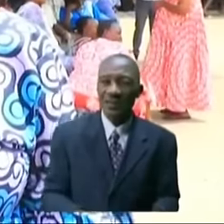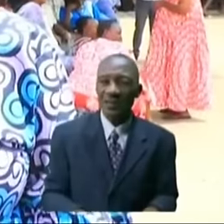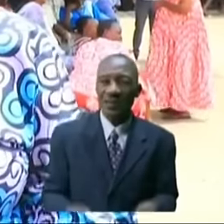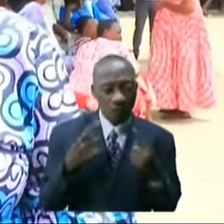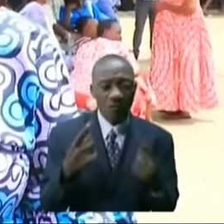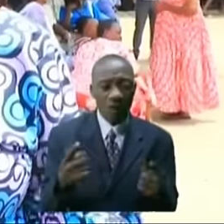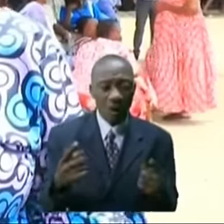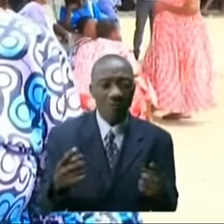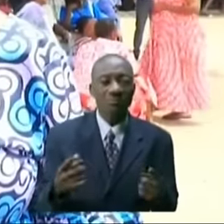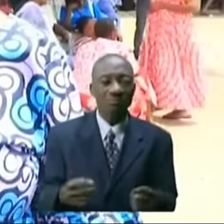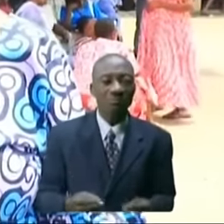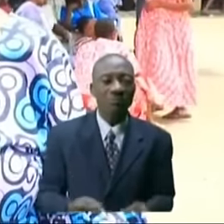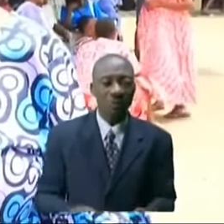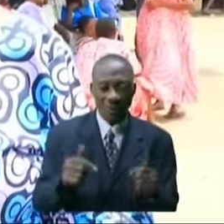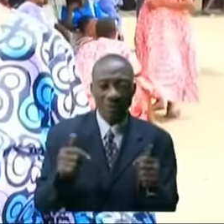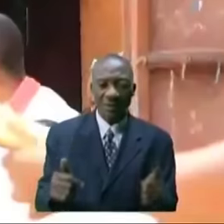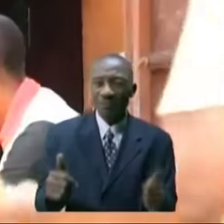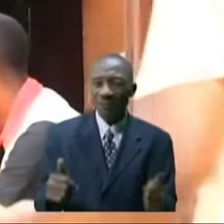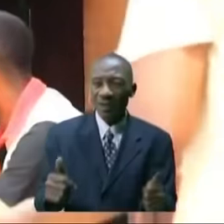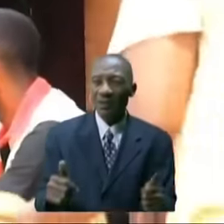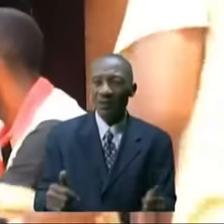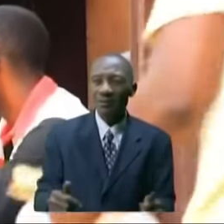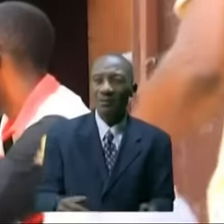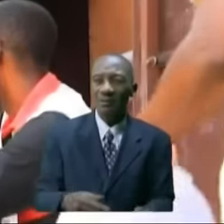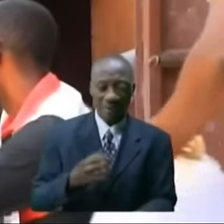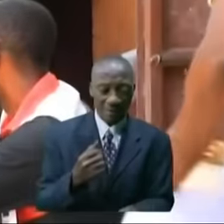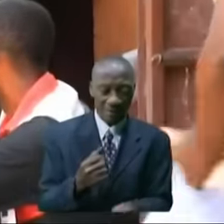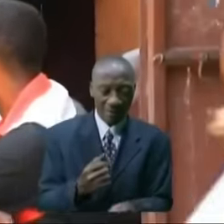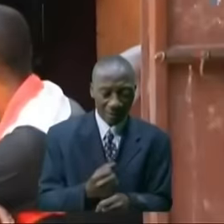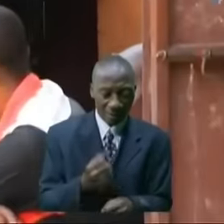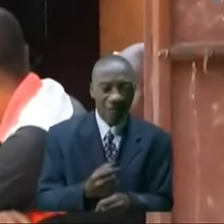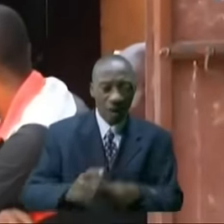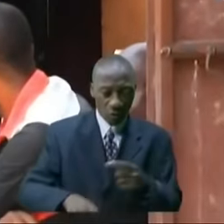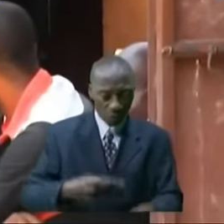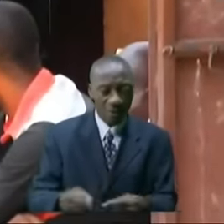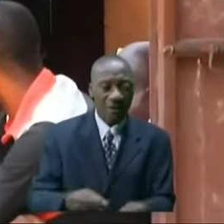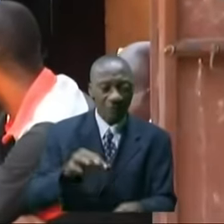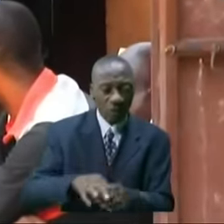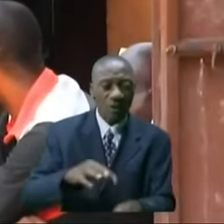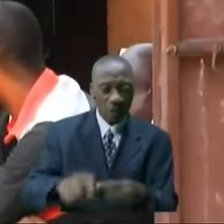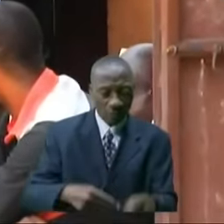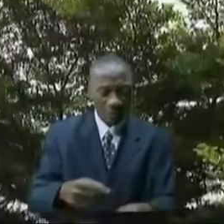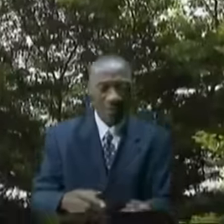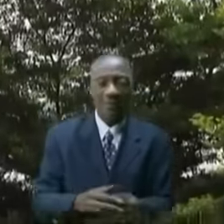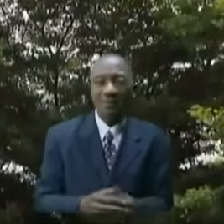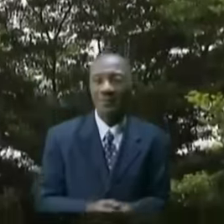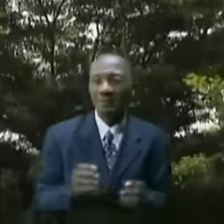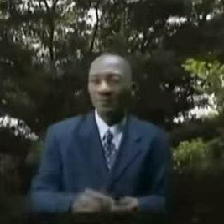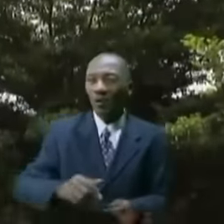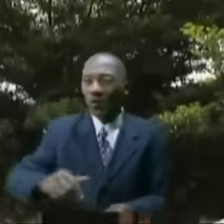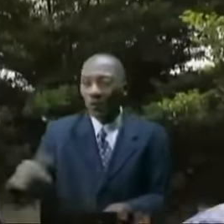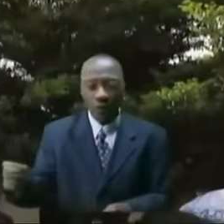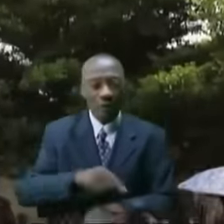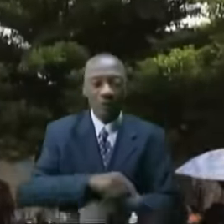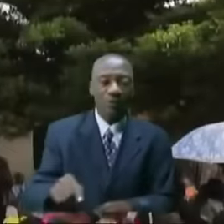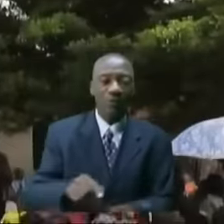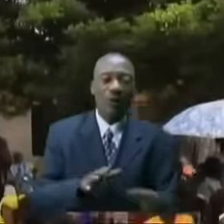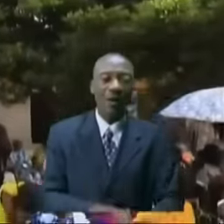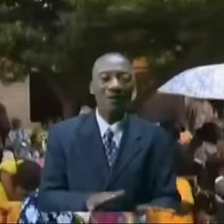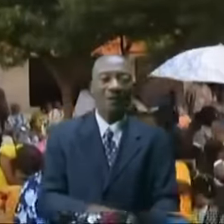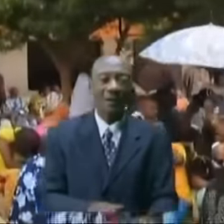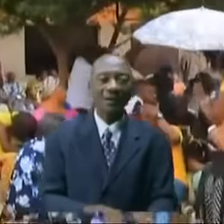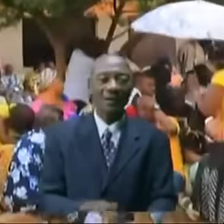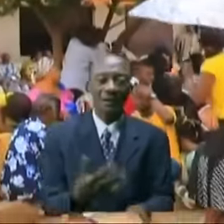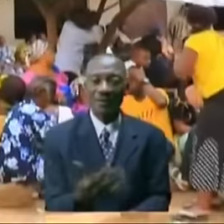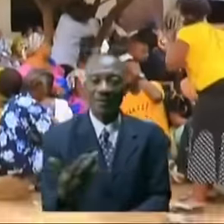vont venir, c'est le temps que nous allons commencer. En attendant l'arrivée des matériels, la population reste calme et